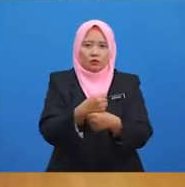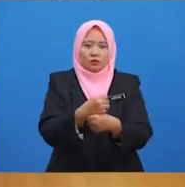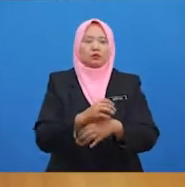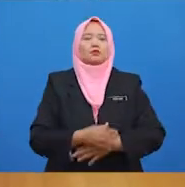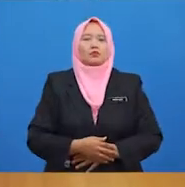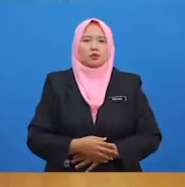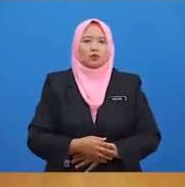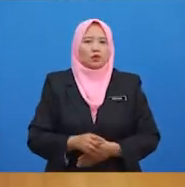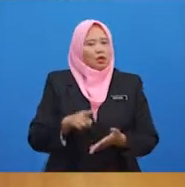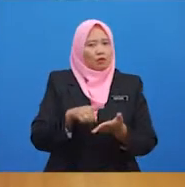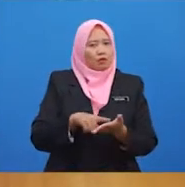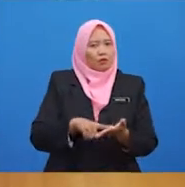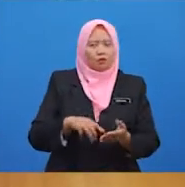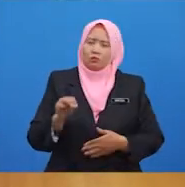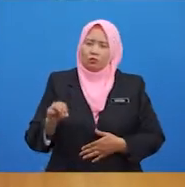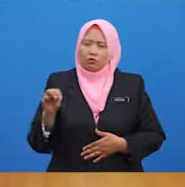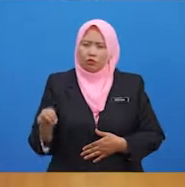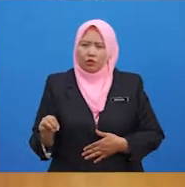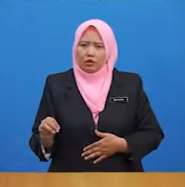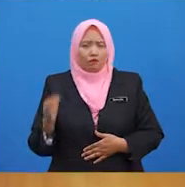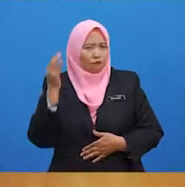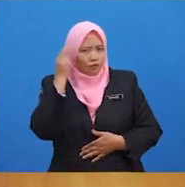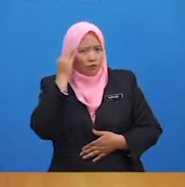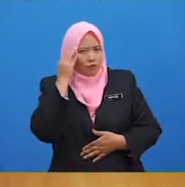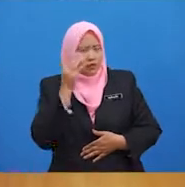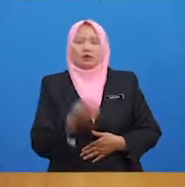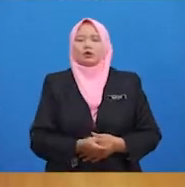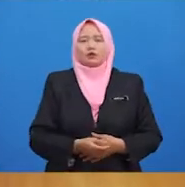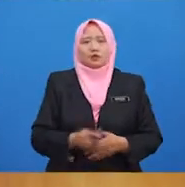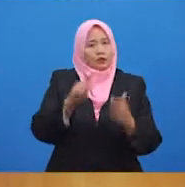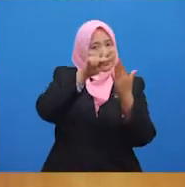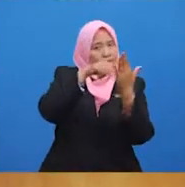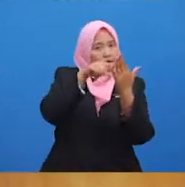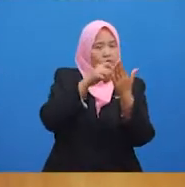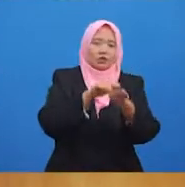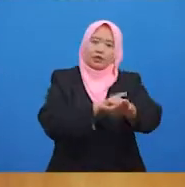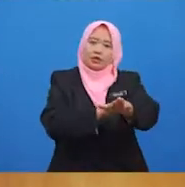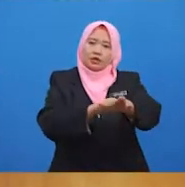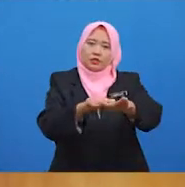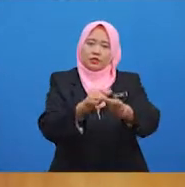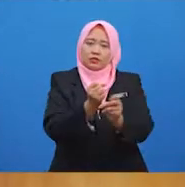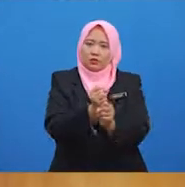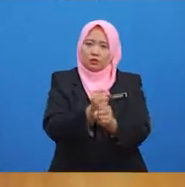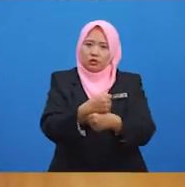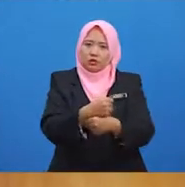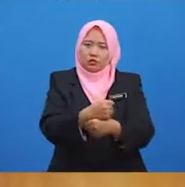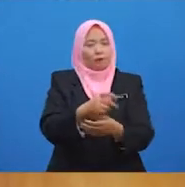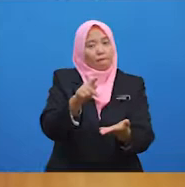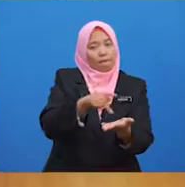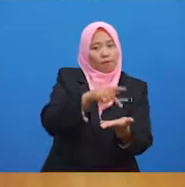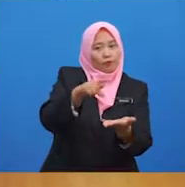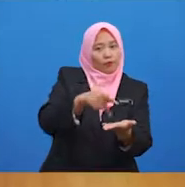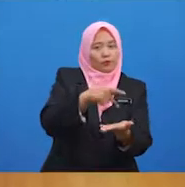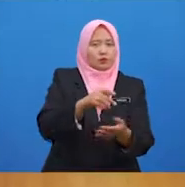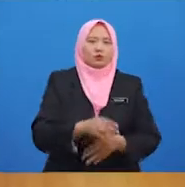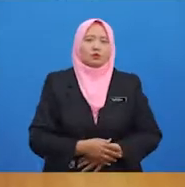Apakah yang murid-murid faham tentang kajian aspek bentuk dalam sesebuah puisi? Apakah pula